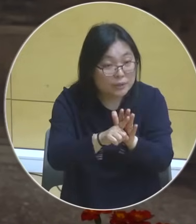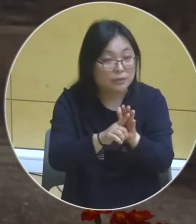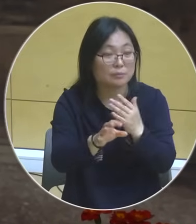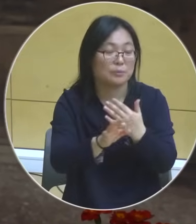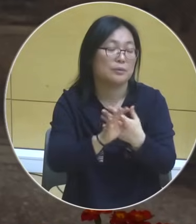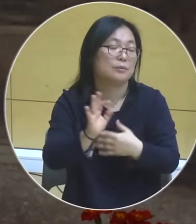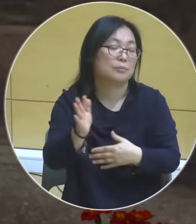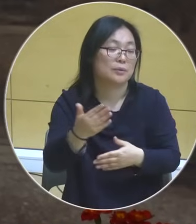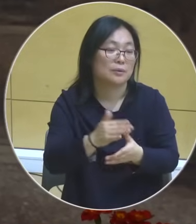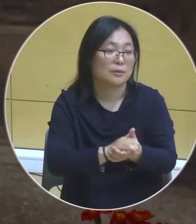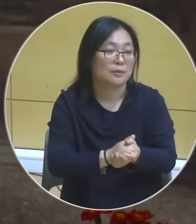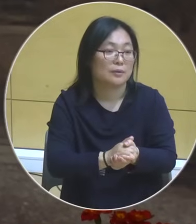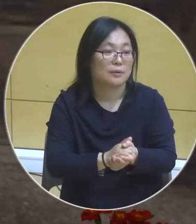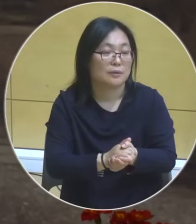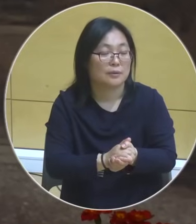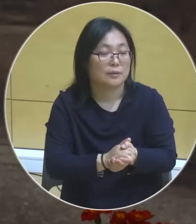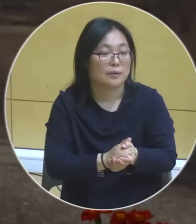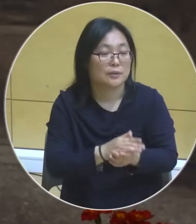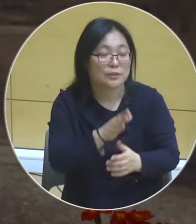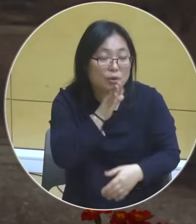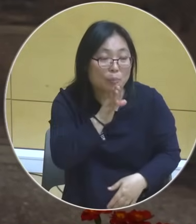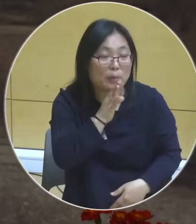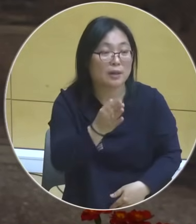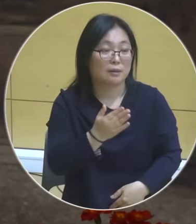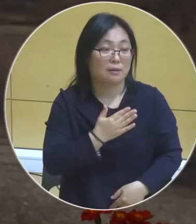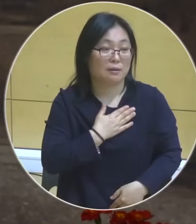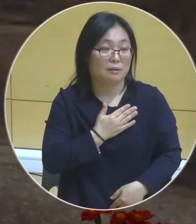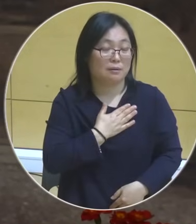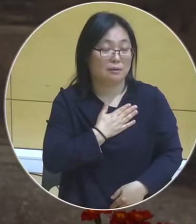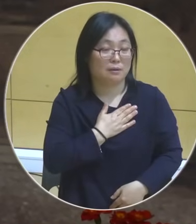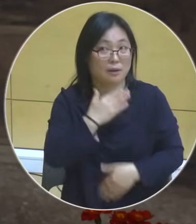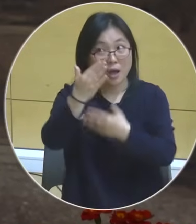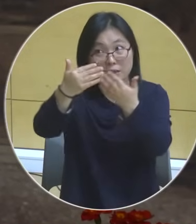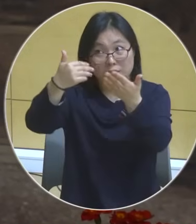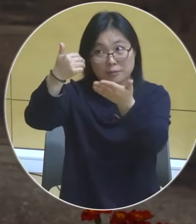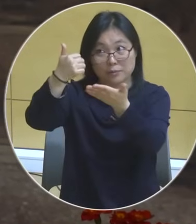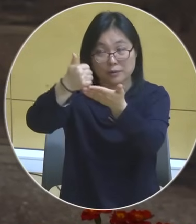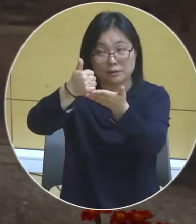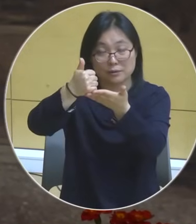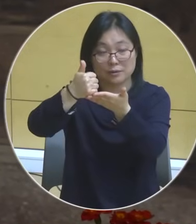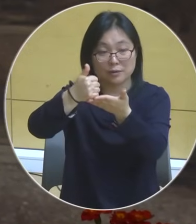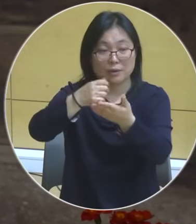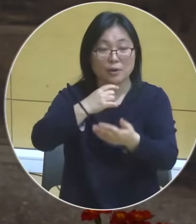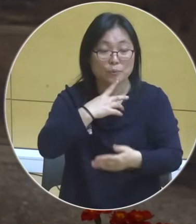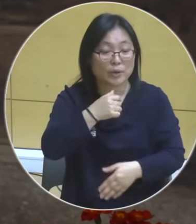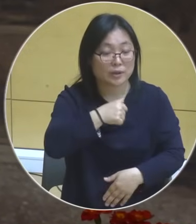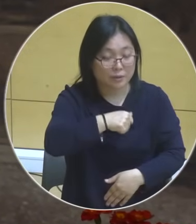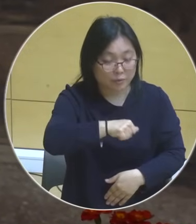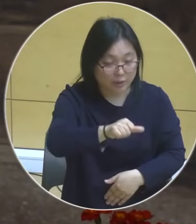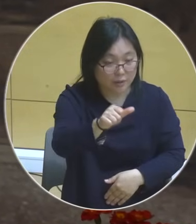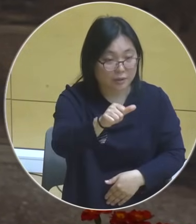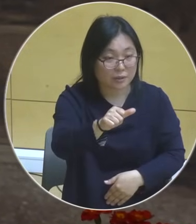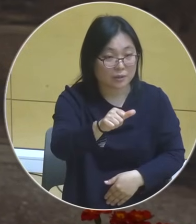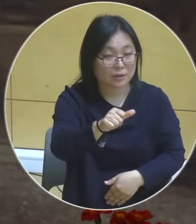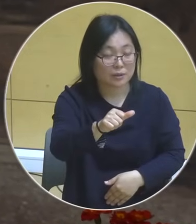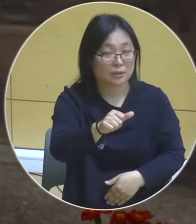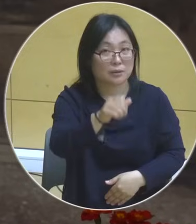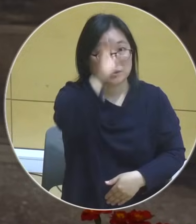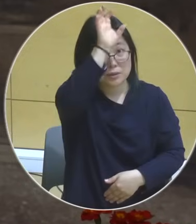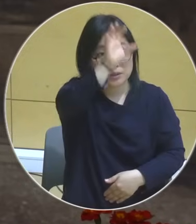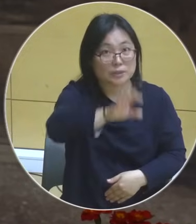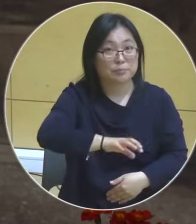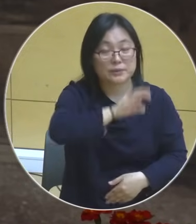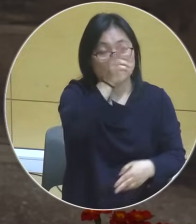이렇게 생각해 볼 수 있잖아요. 정말 내가 하나님께서 자기의 외동아들 독생자를